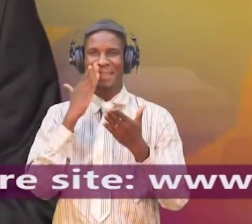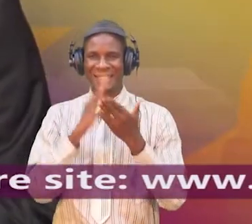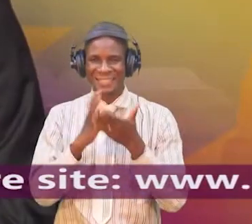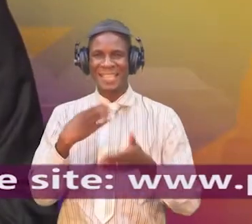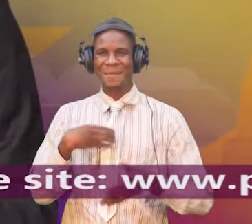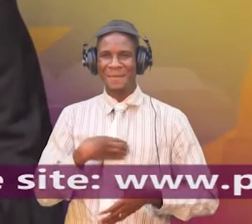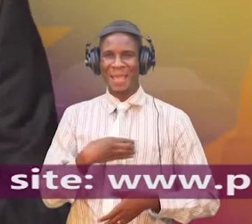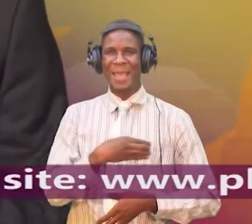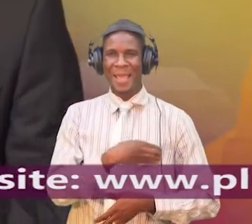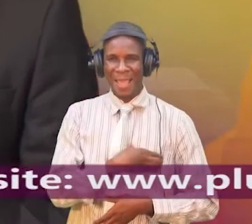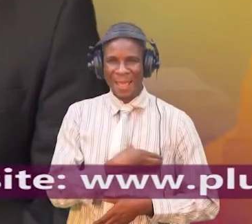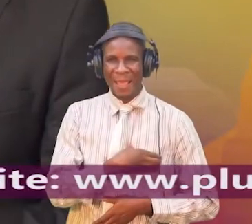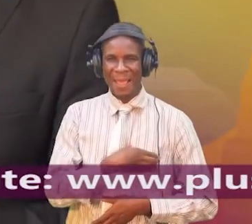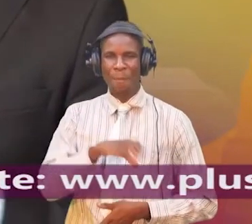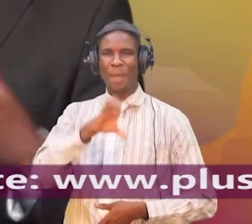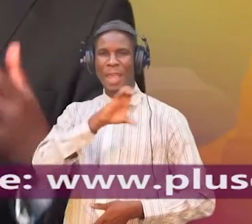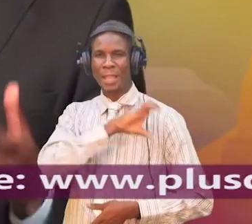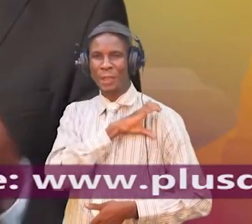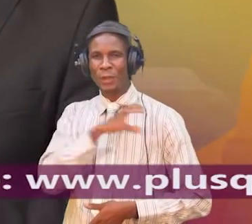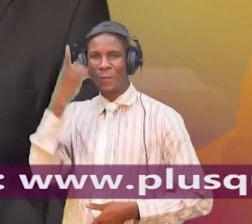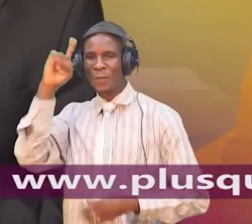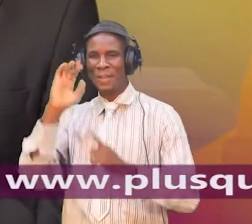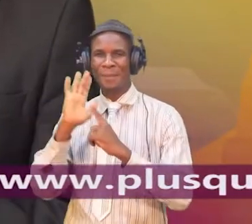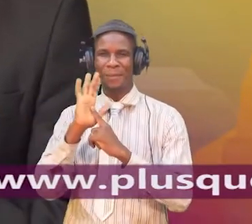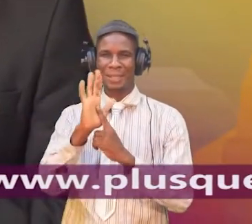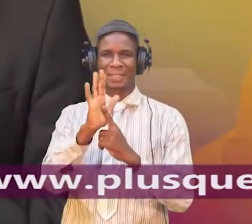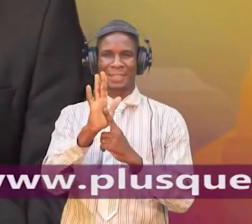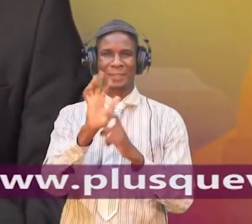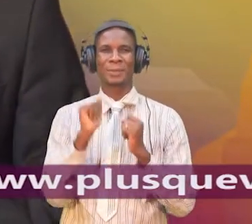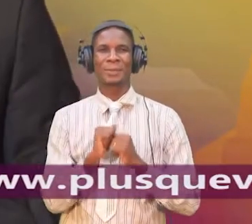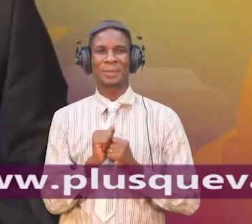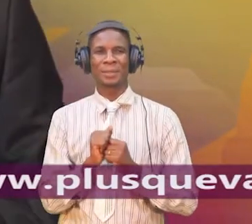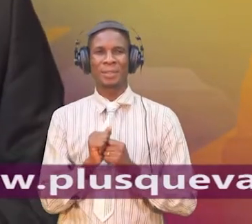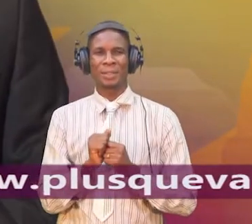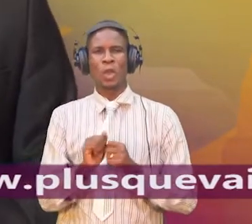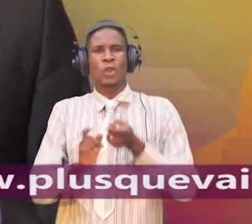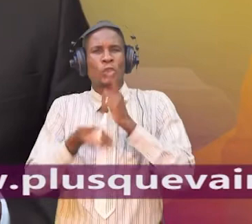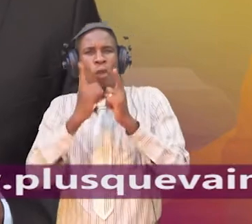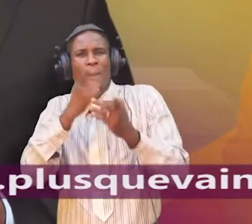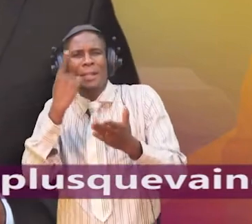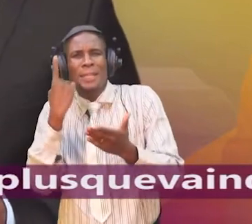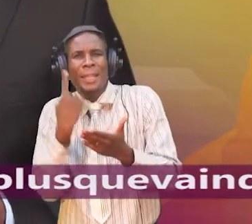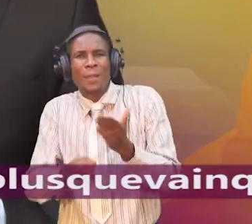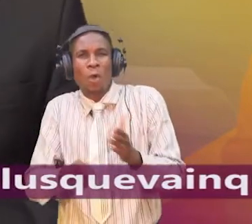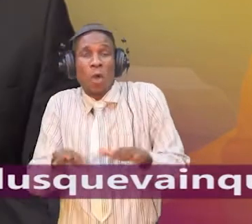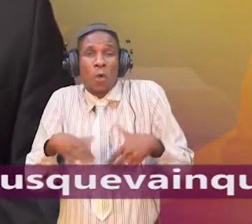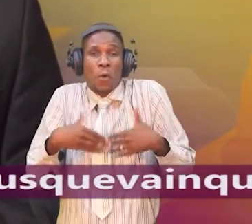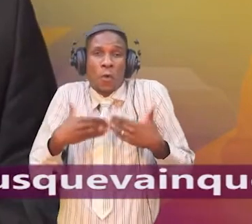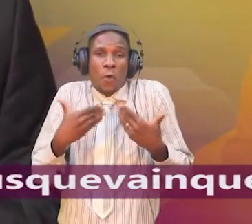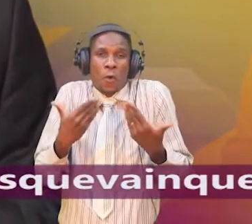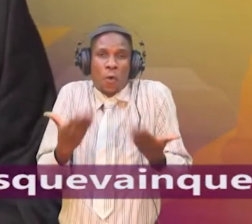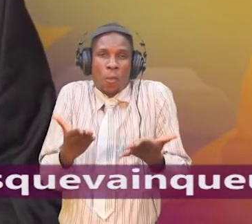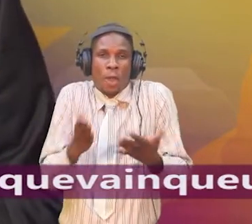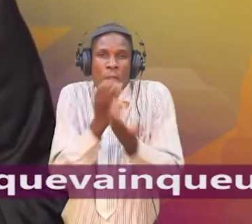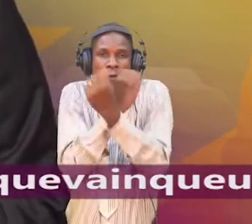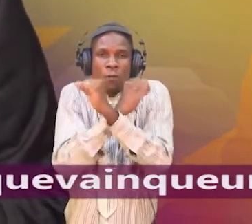Merci madame Caroline. Matondi mingi mama Caroline po na bolakisi oyo. Mutu ya lite ya lelo. Lo lenge